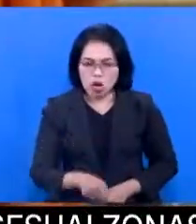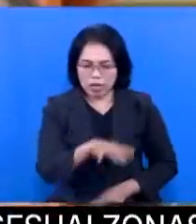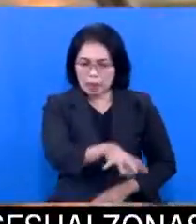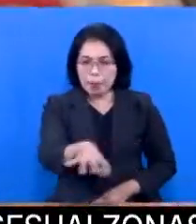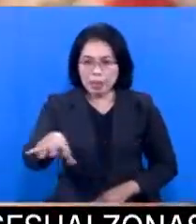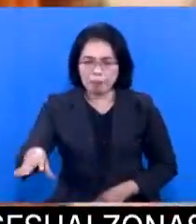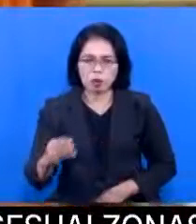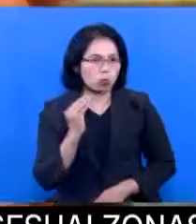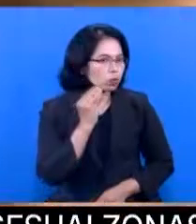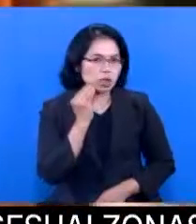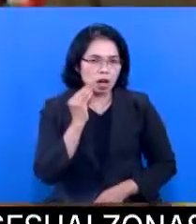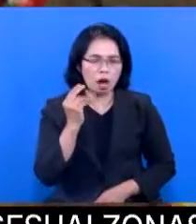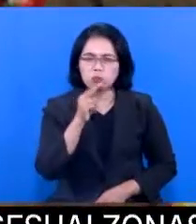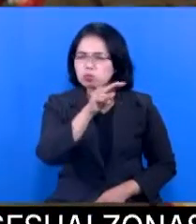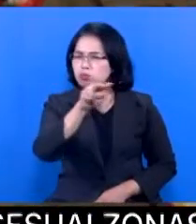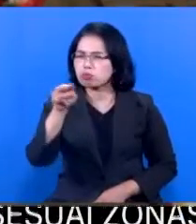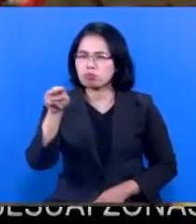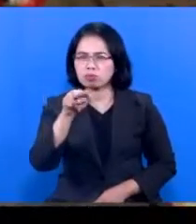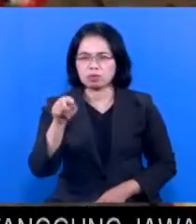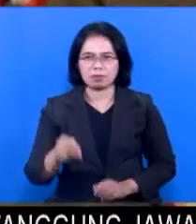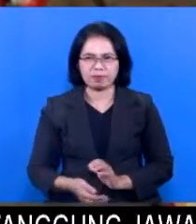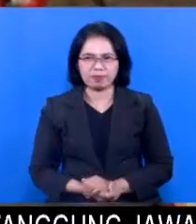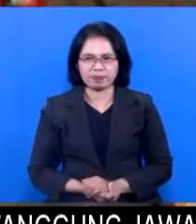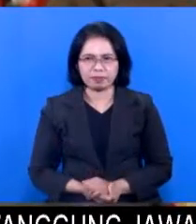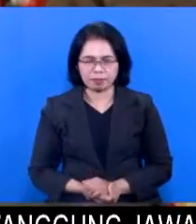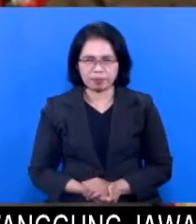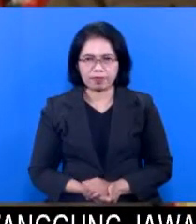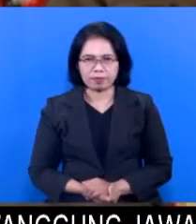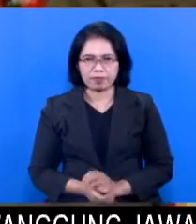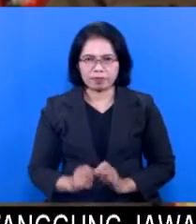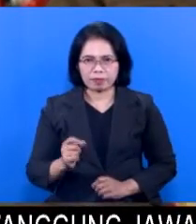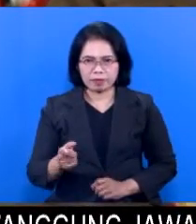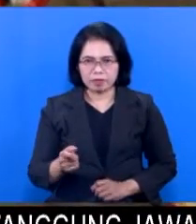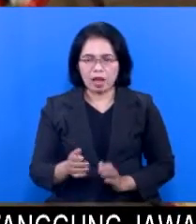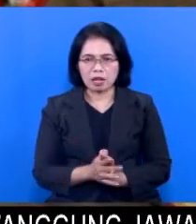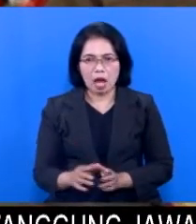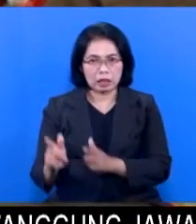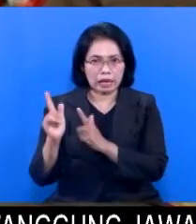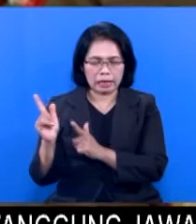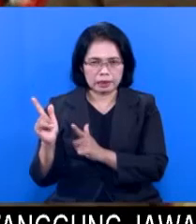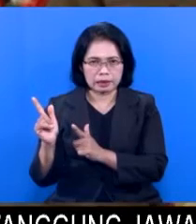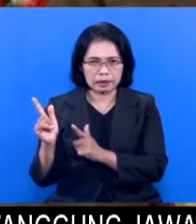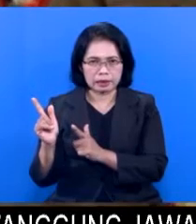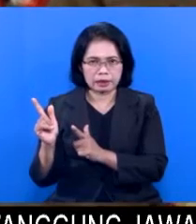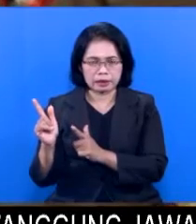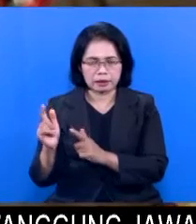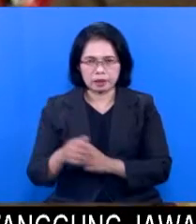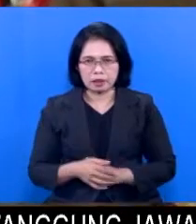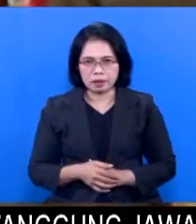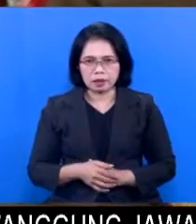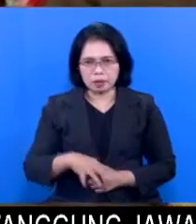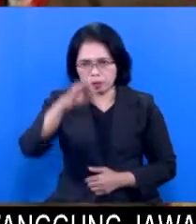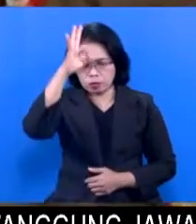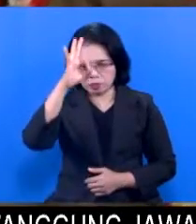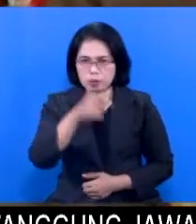di dalam gedung. Nanti akan bertugas di sana marinir dan dari Pashas untuk mengendalikan